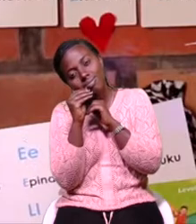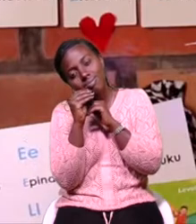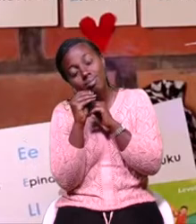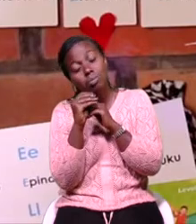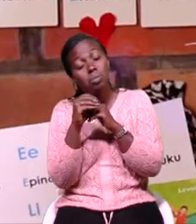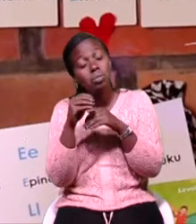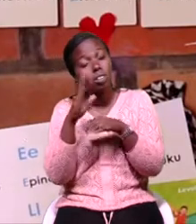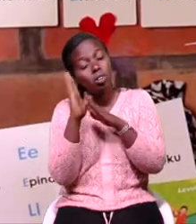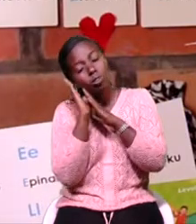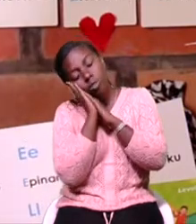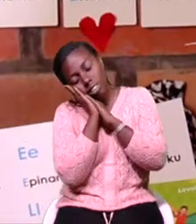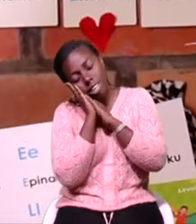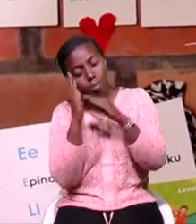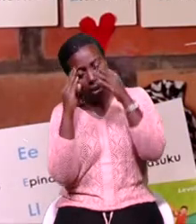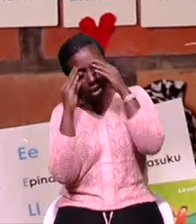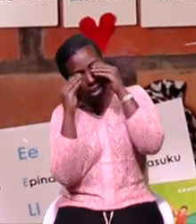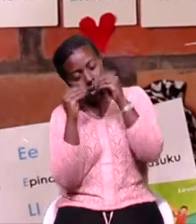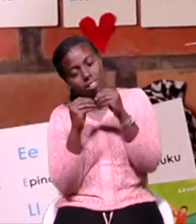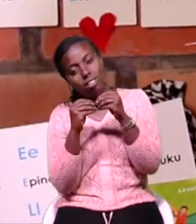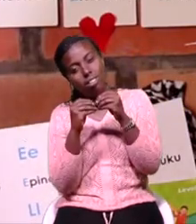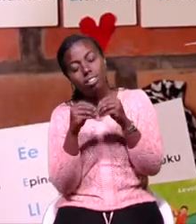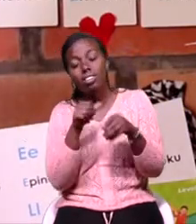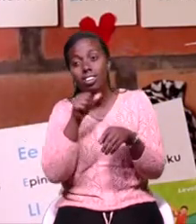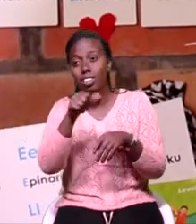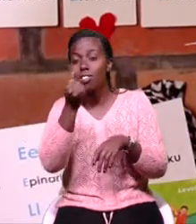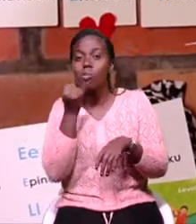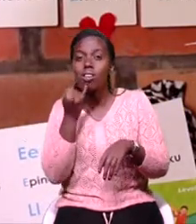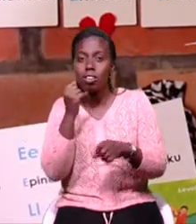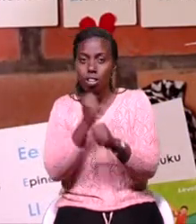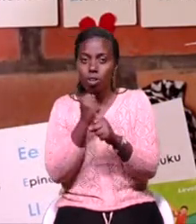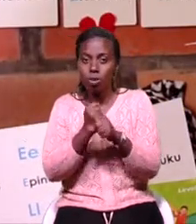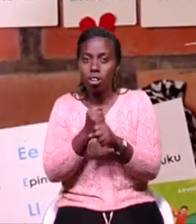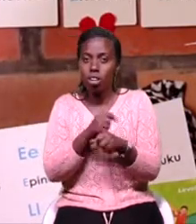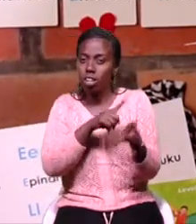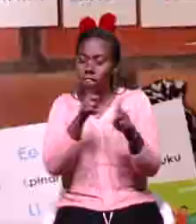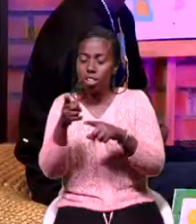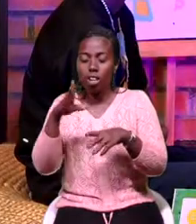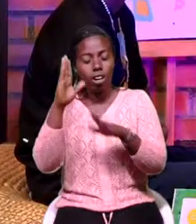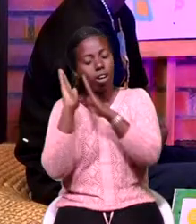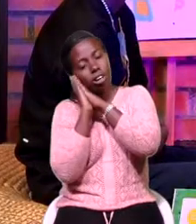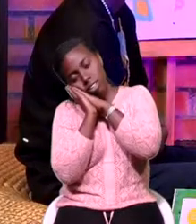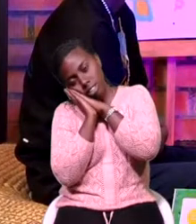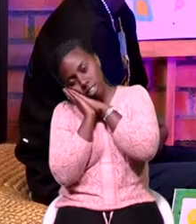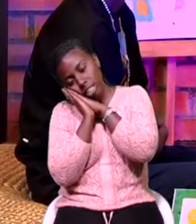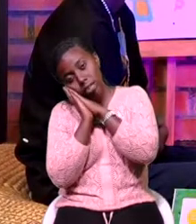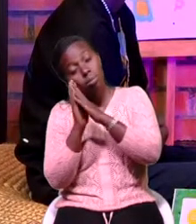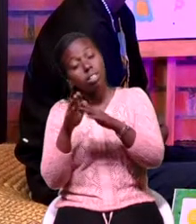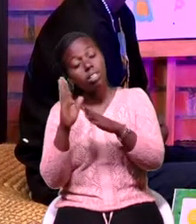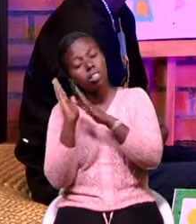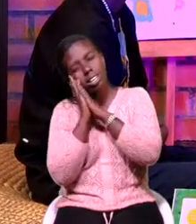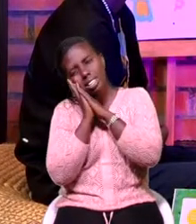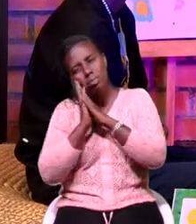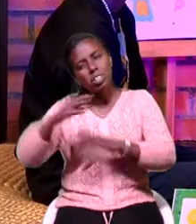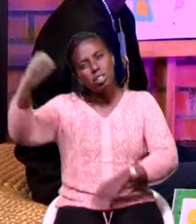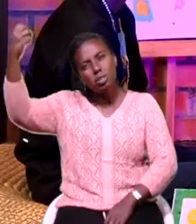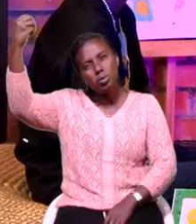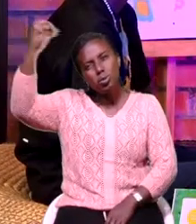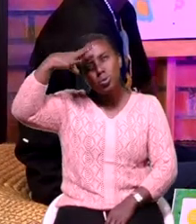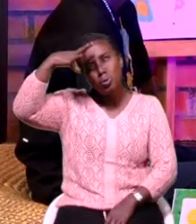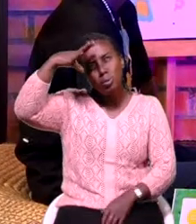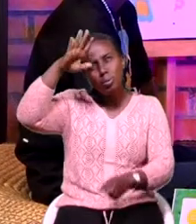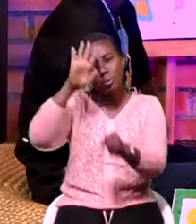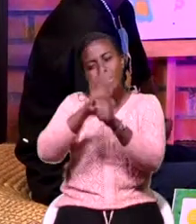No kuryama agasinzira. Nta kindi umwana yakoraga yahitaga aryama. Yaryama izuba ryabaga